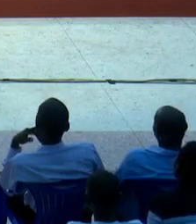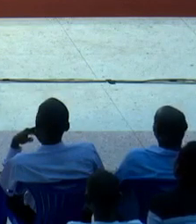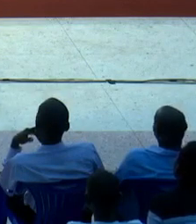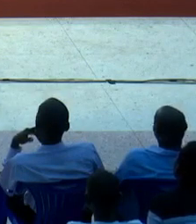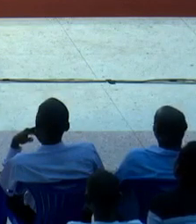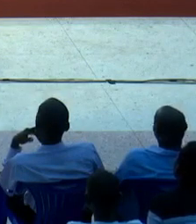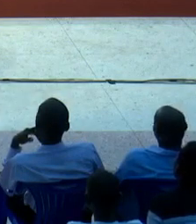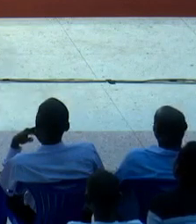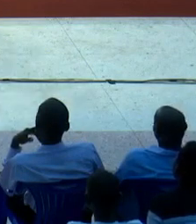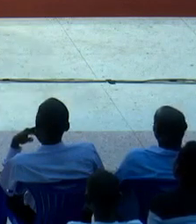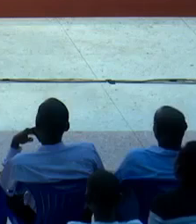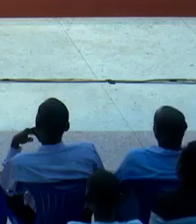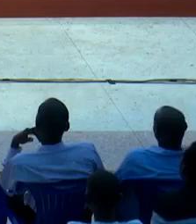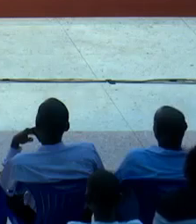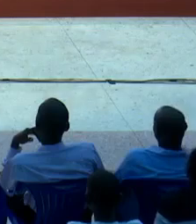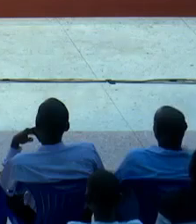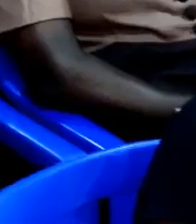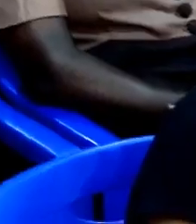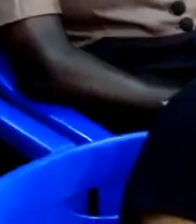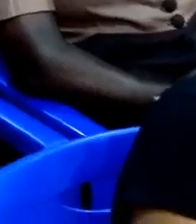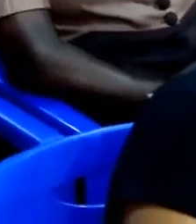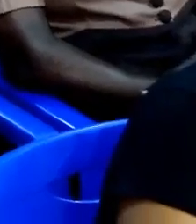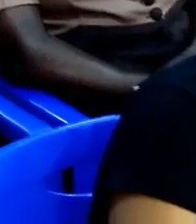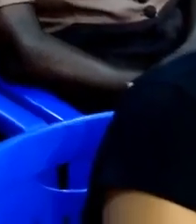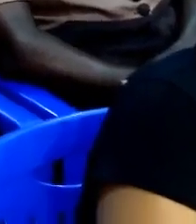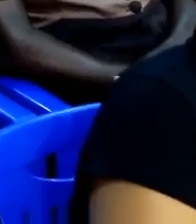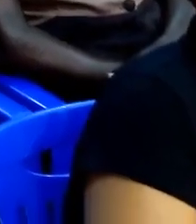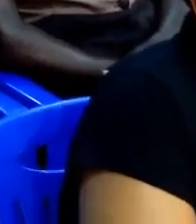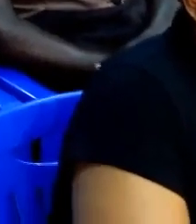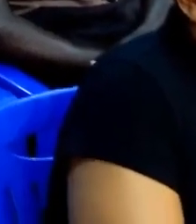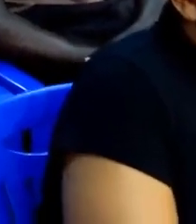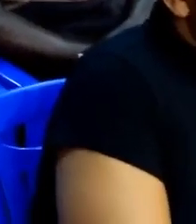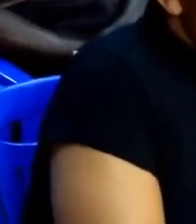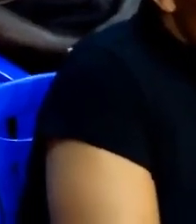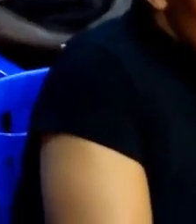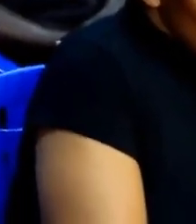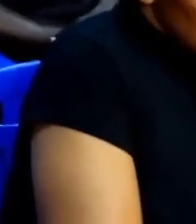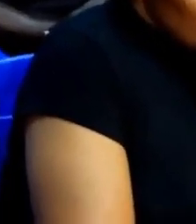Mama anaomba, anasema naondoka, unatuachaje leo?